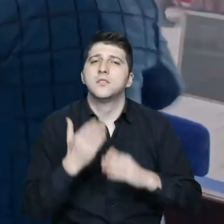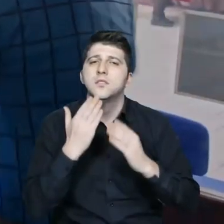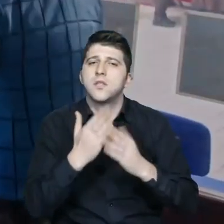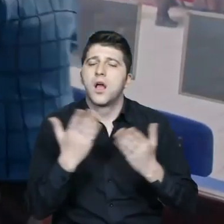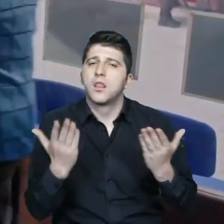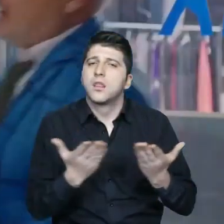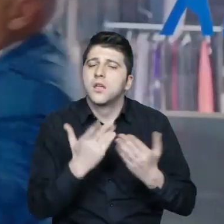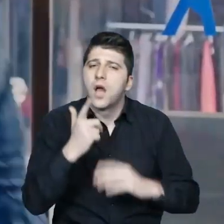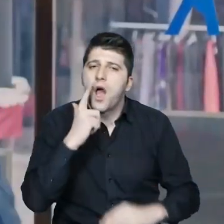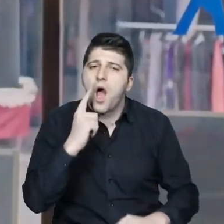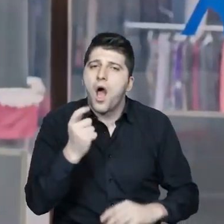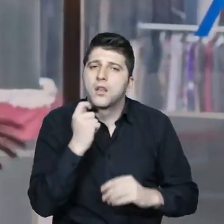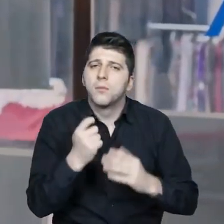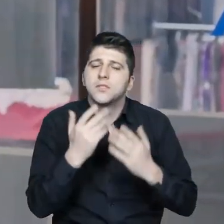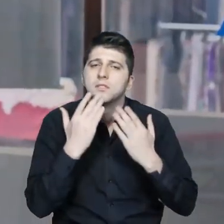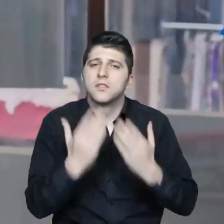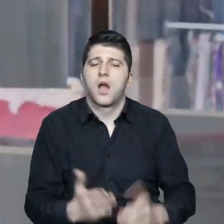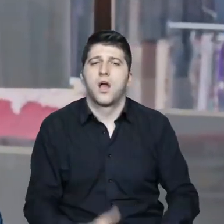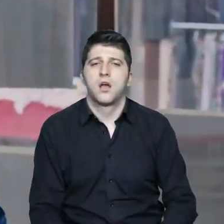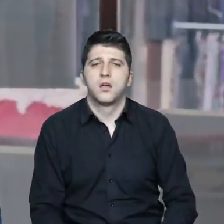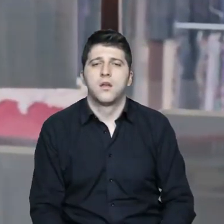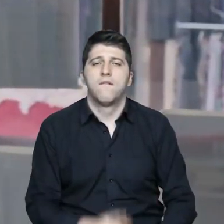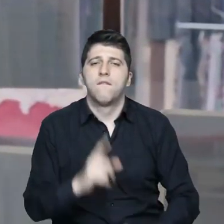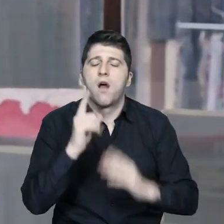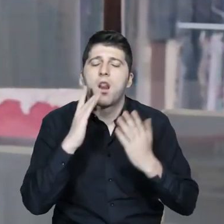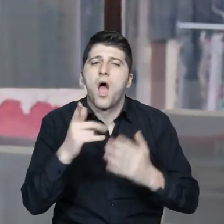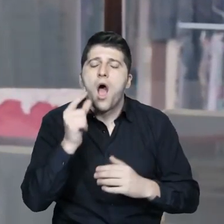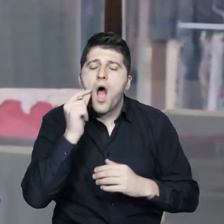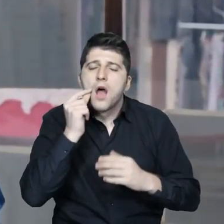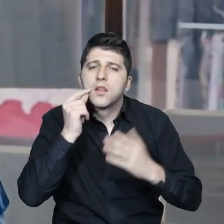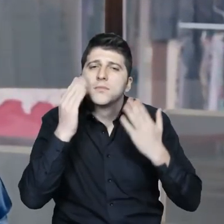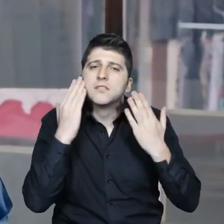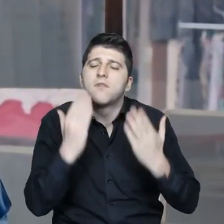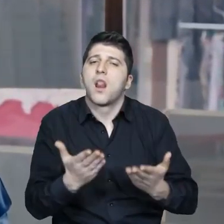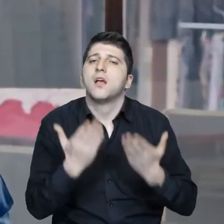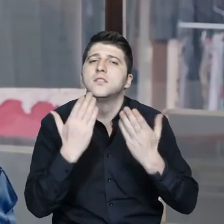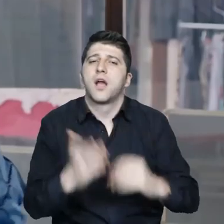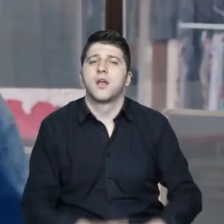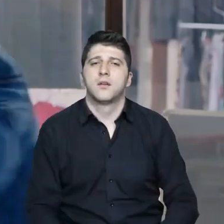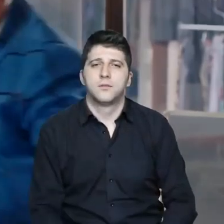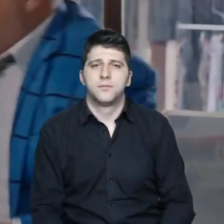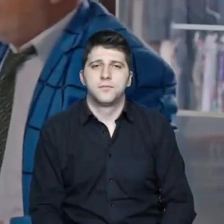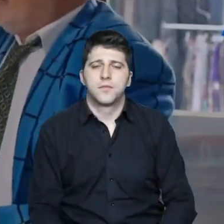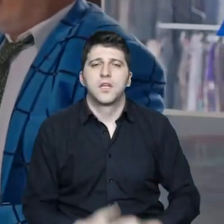nasıl mübarek bir adamsın ya? Kucakladı. Ya nasıl mübarek bir adamsın sen ya?